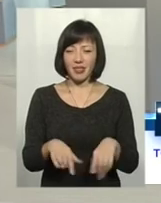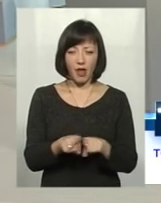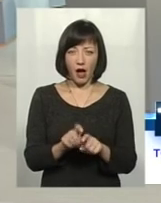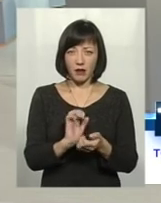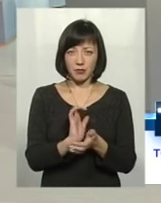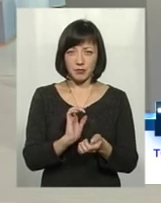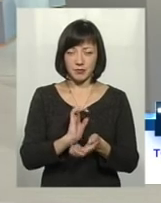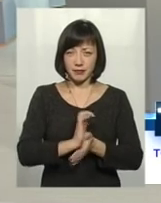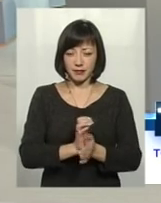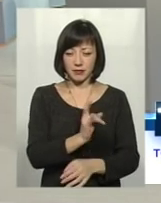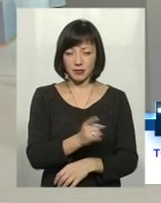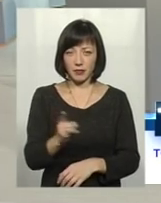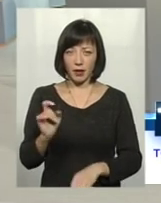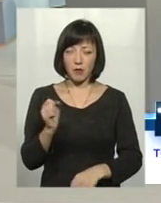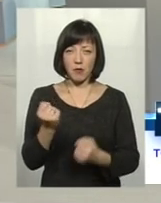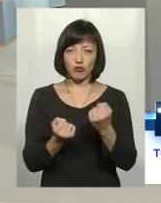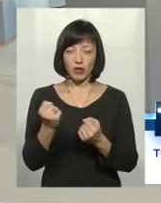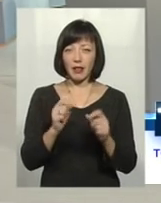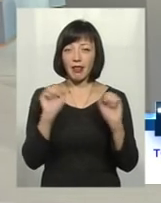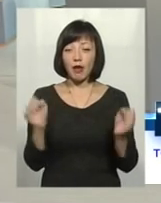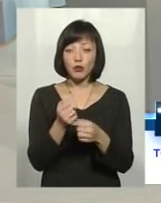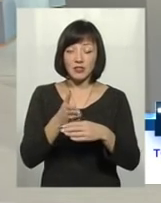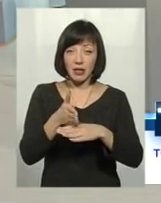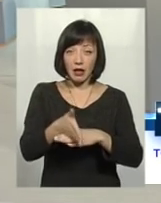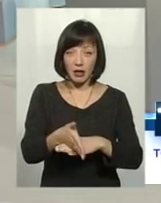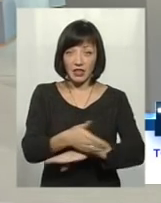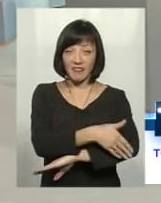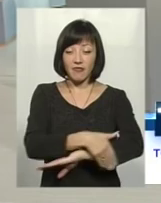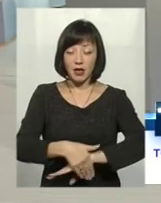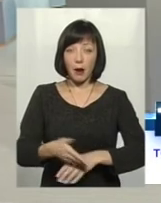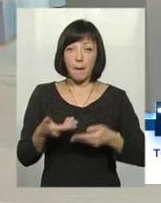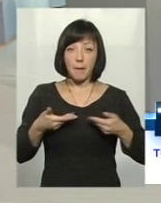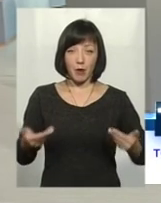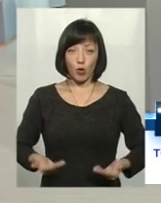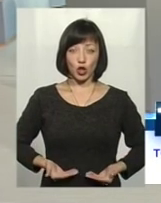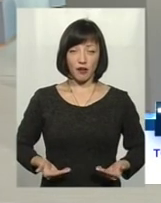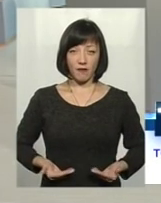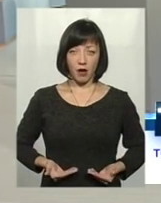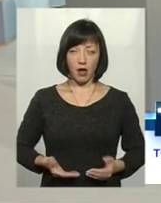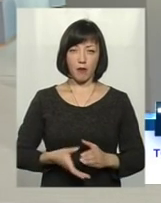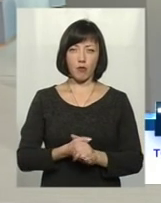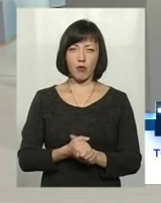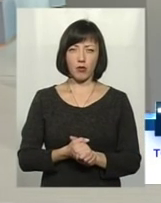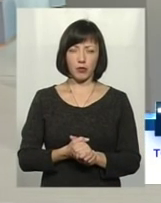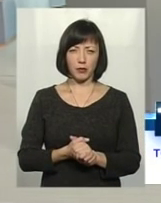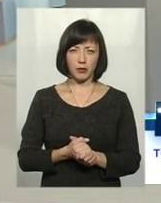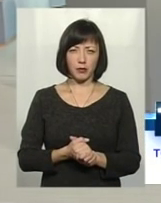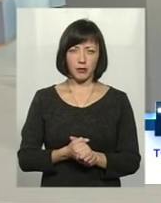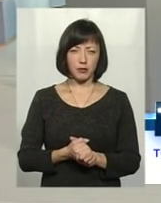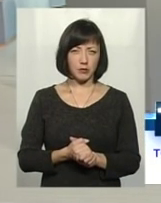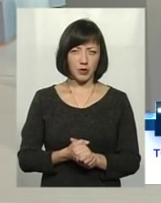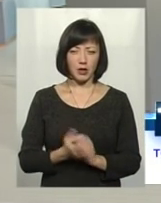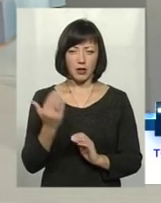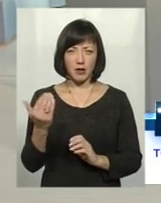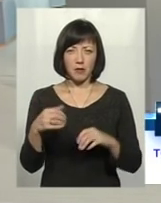цих машин, що неможливо заїхати нам в двір, де ми проживаємо. Щось там лишається з академії,